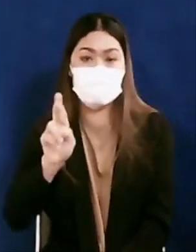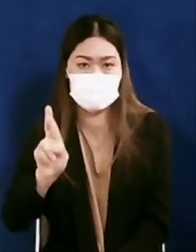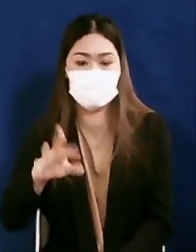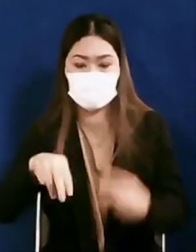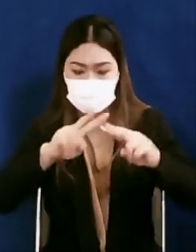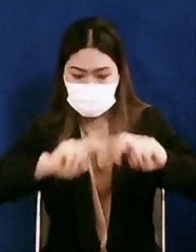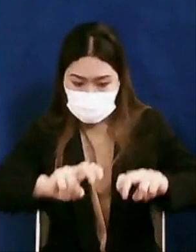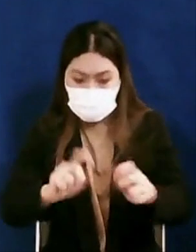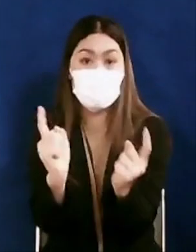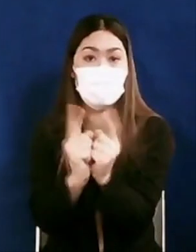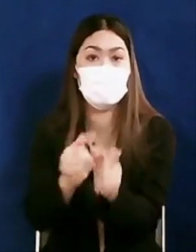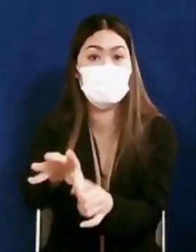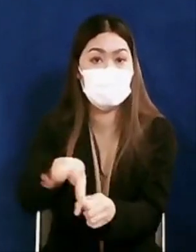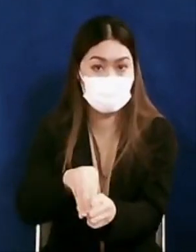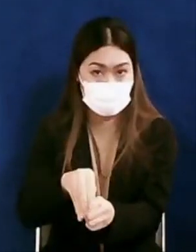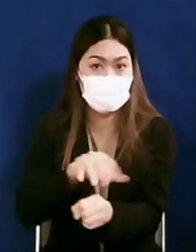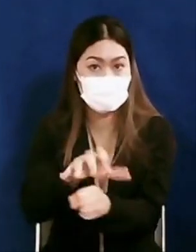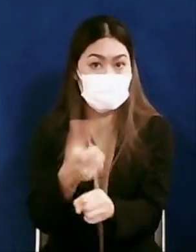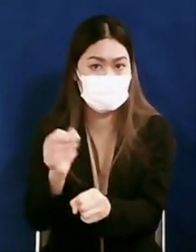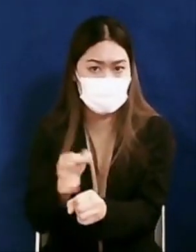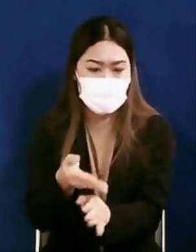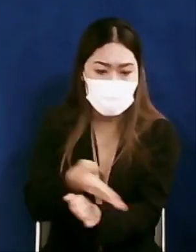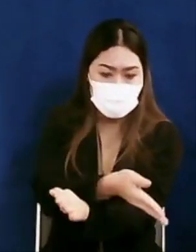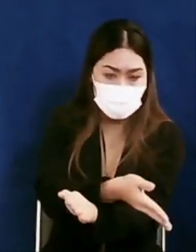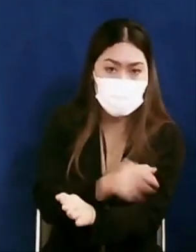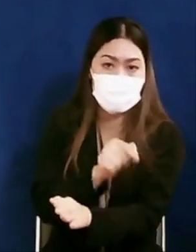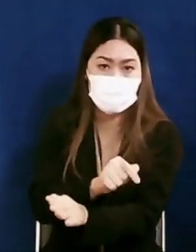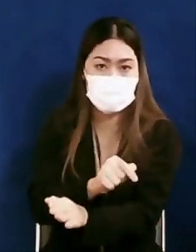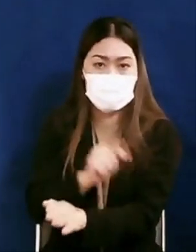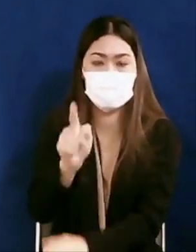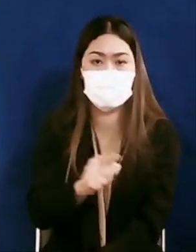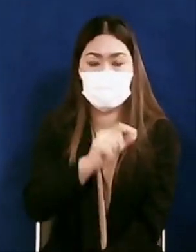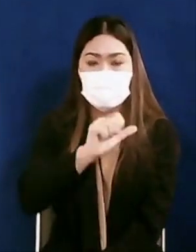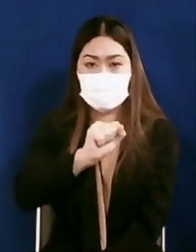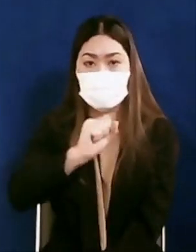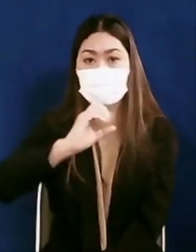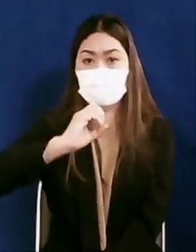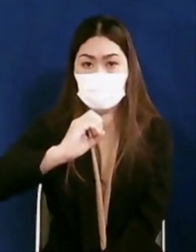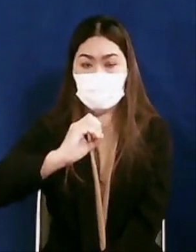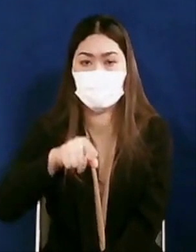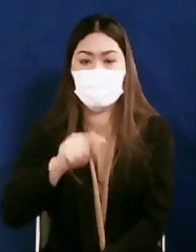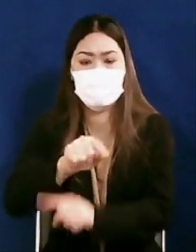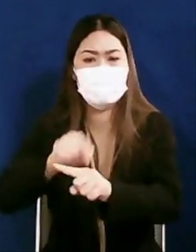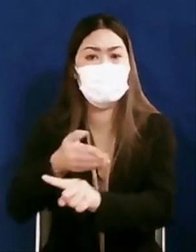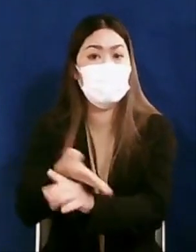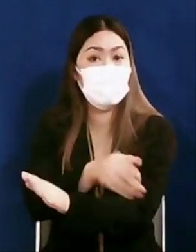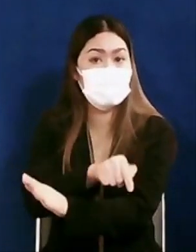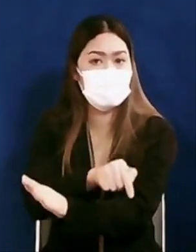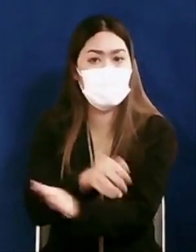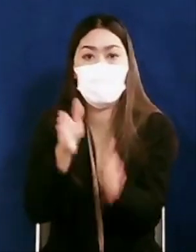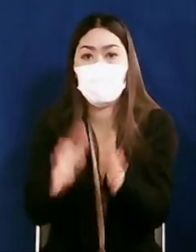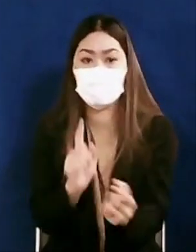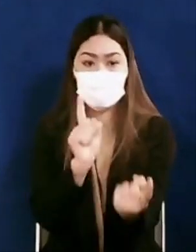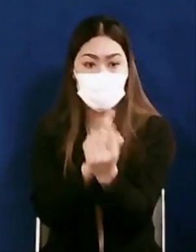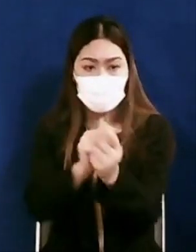ราแต่ถ้าเป็นช่องก่อนหน้า zero positive unvaccinated percent เนี่ยอันนี้คือคนที่เราไป